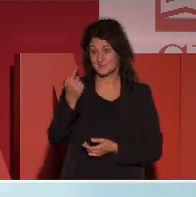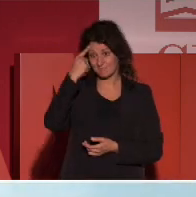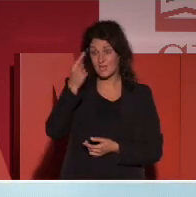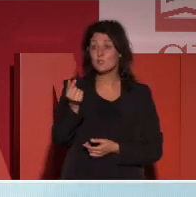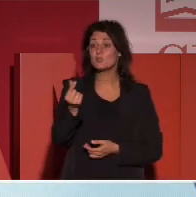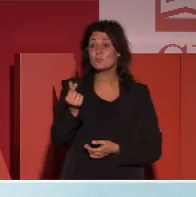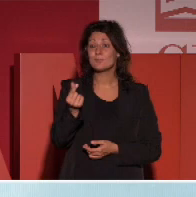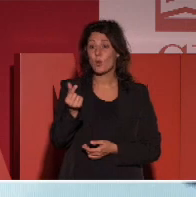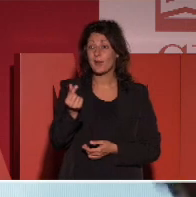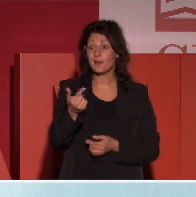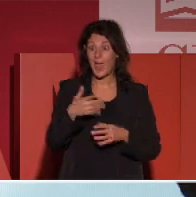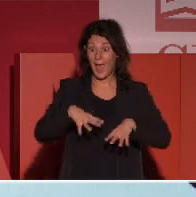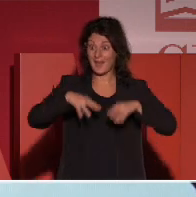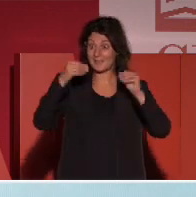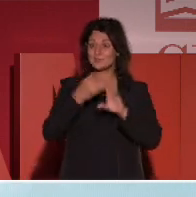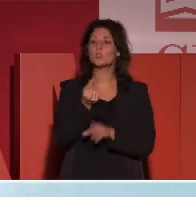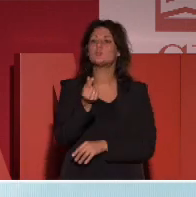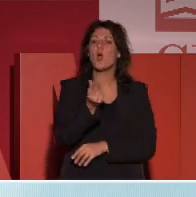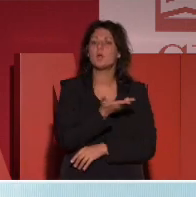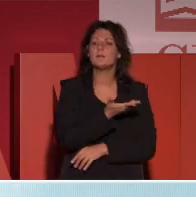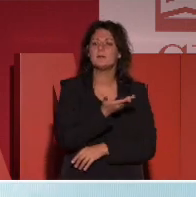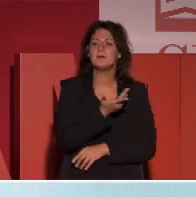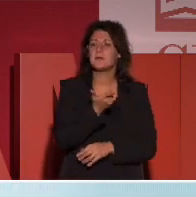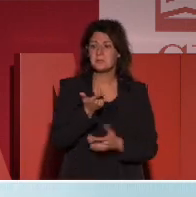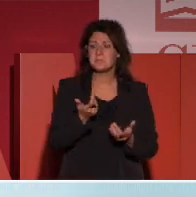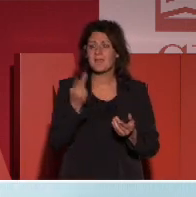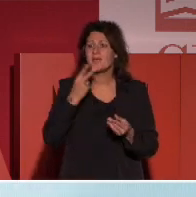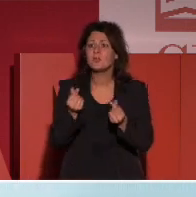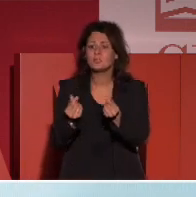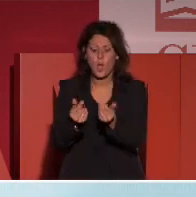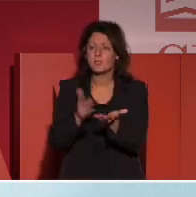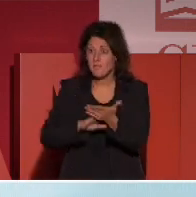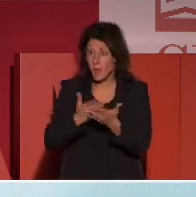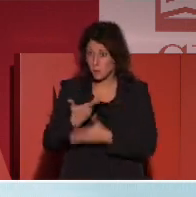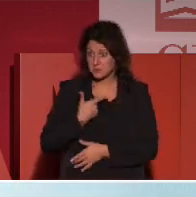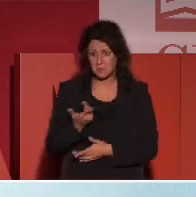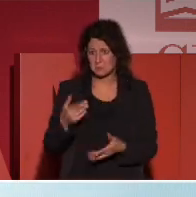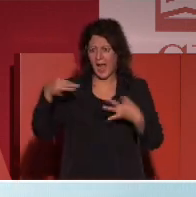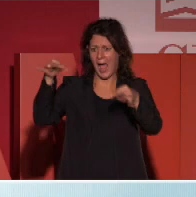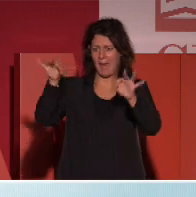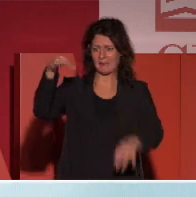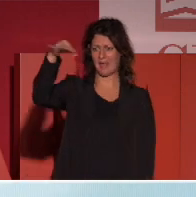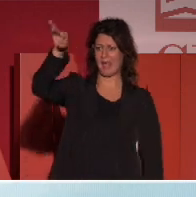come mezzo puro mezzo non ha alcun valore e il denaro è puro simbolo eppure è diventato